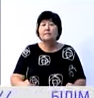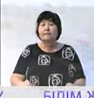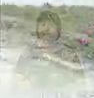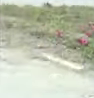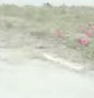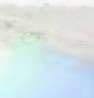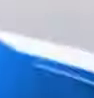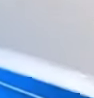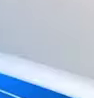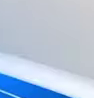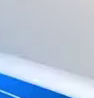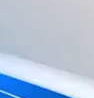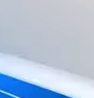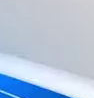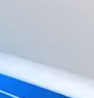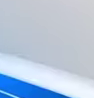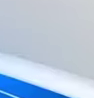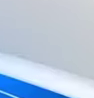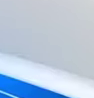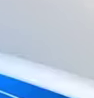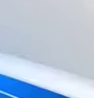ауданынан.